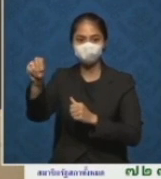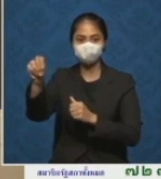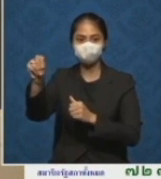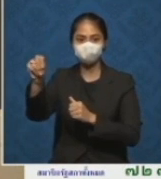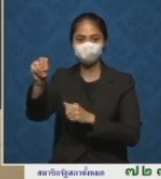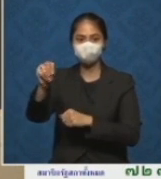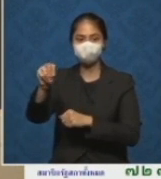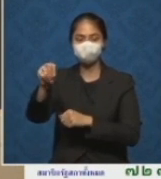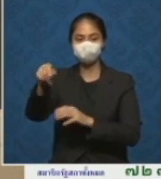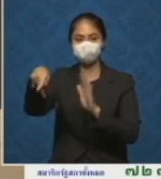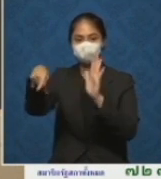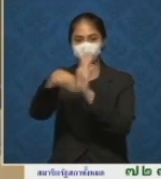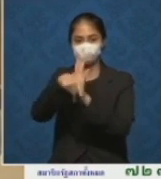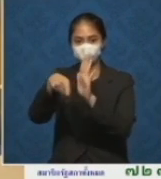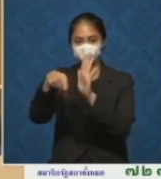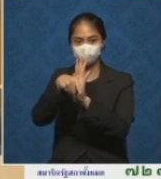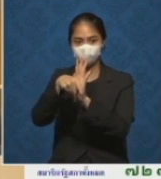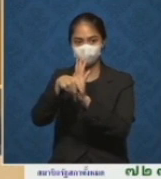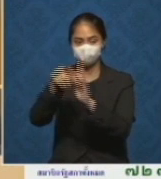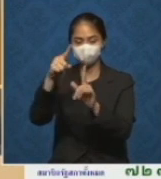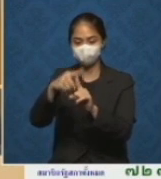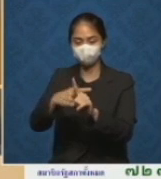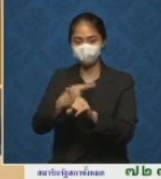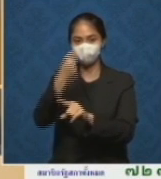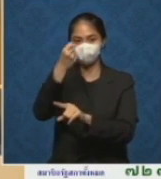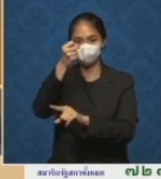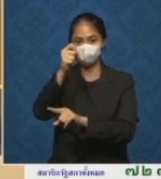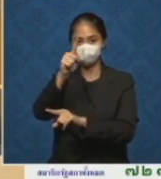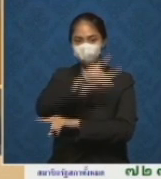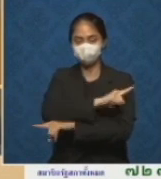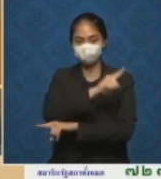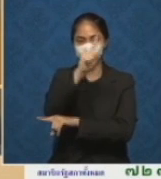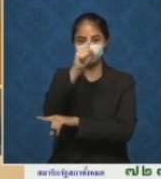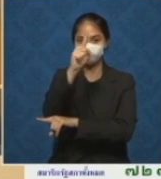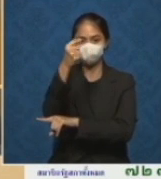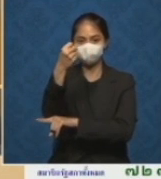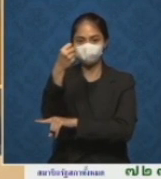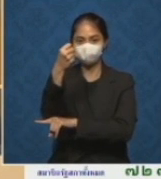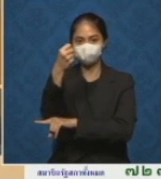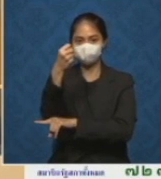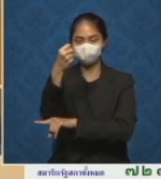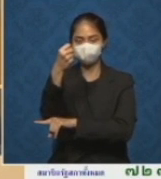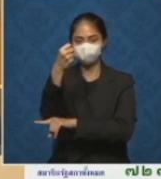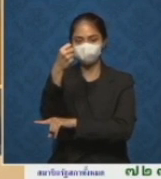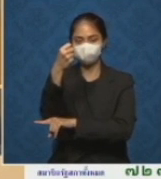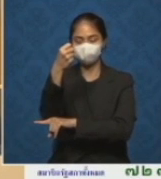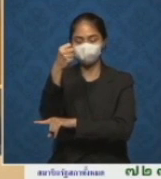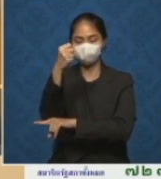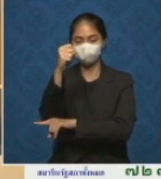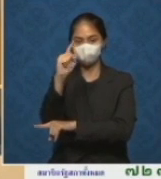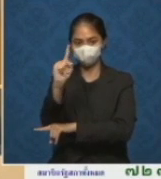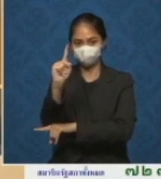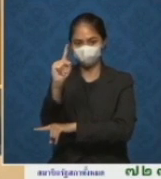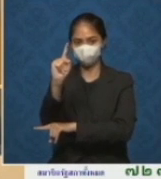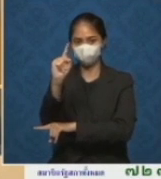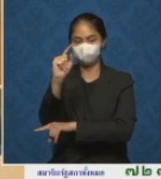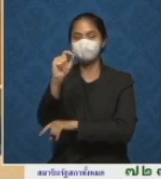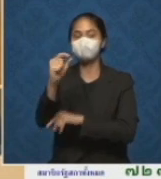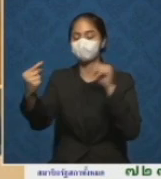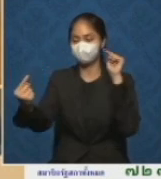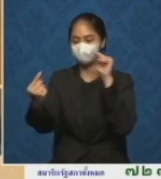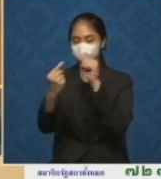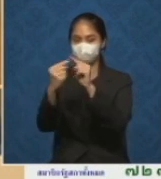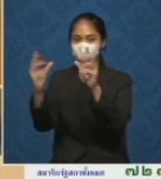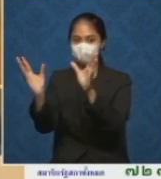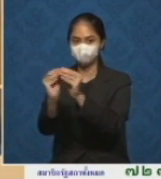แรกในวันพฤหัสบดีที่11พฤศจิกายน2564เวลา 14:30 นณห้องประ